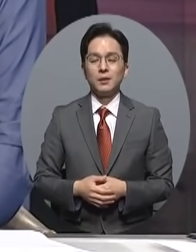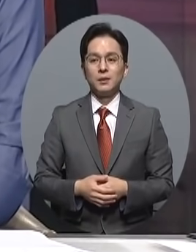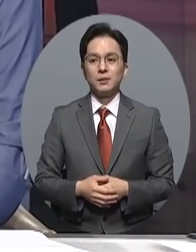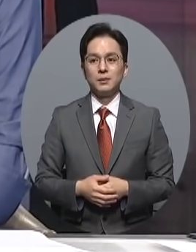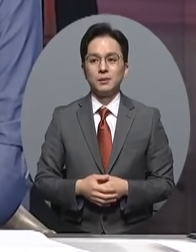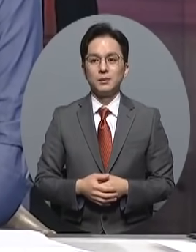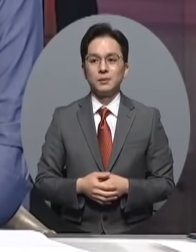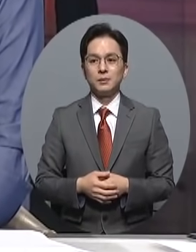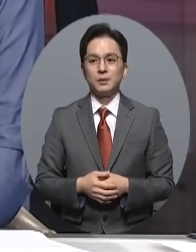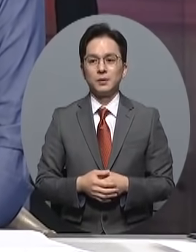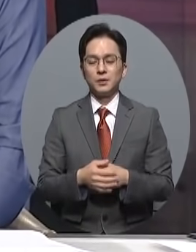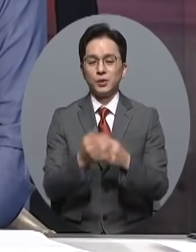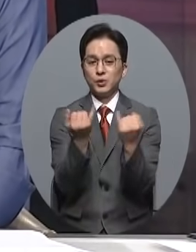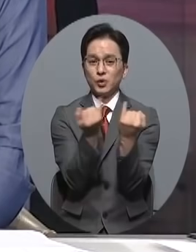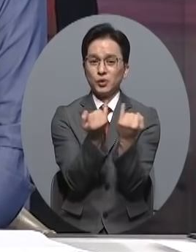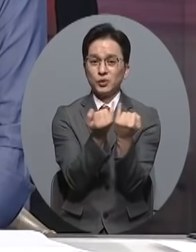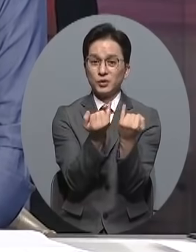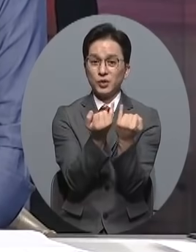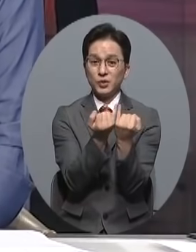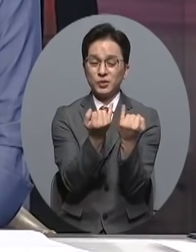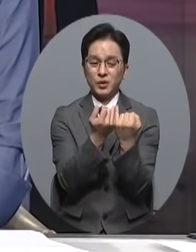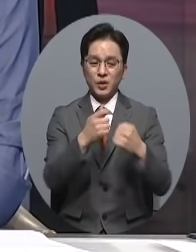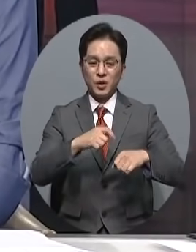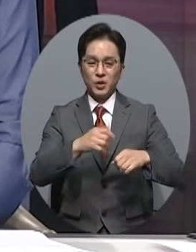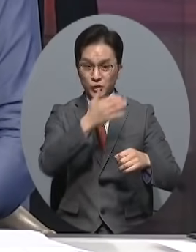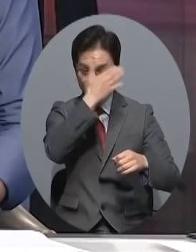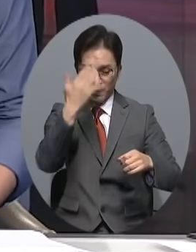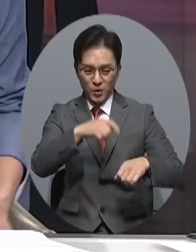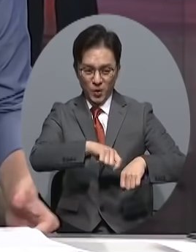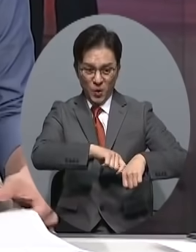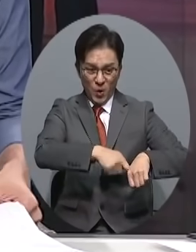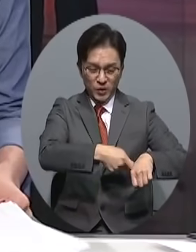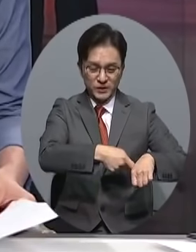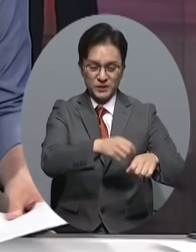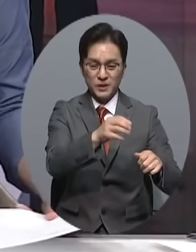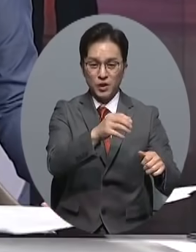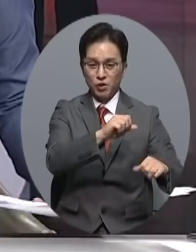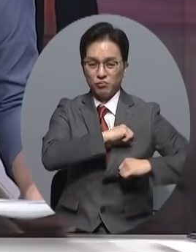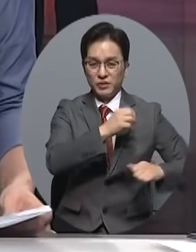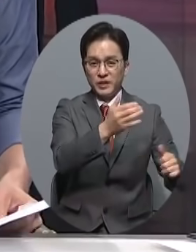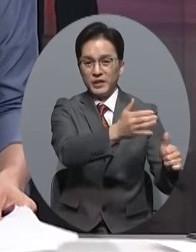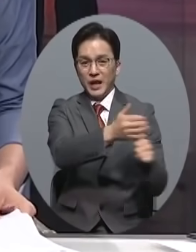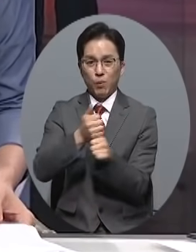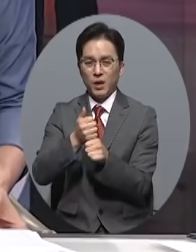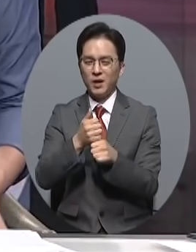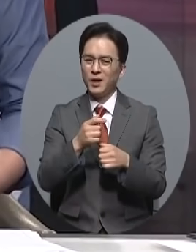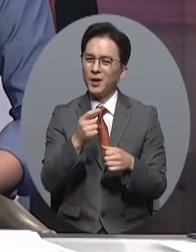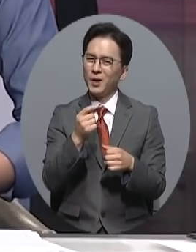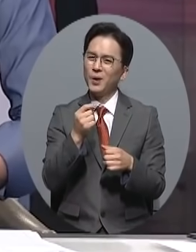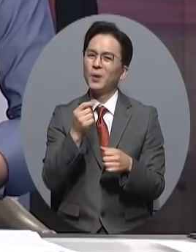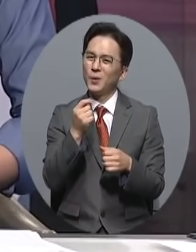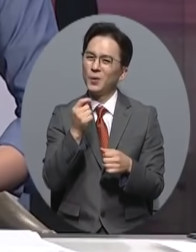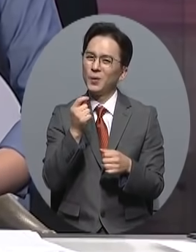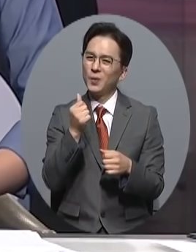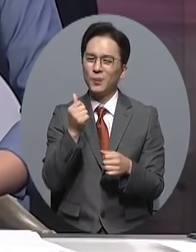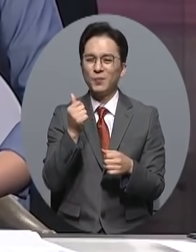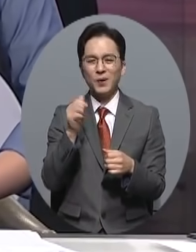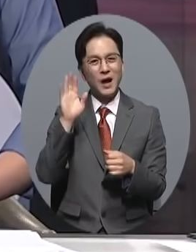여성분들을 또 징집을 한다 했을 때는 출산율 문제에 대해서도 더 심각하게 고려를 해야 되지 않을까 이런 생각도 듭니다.